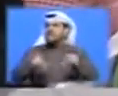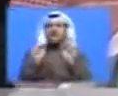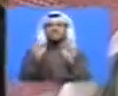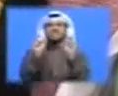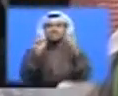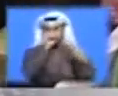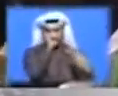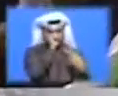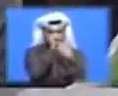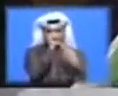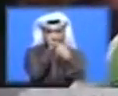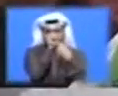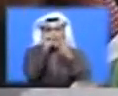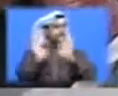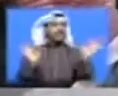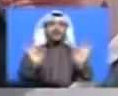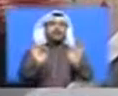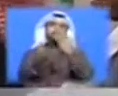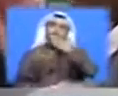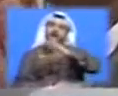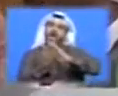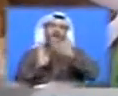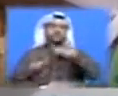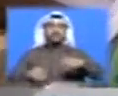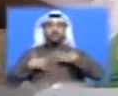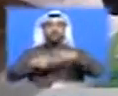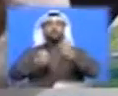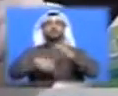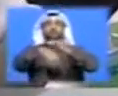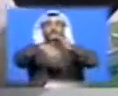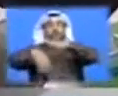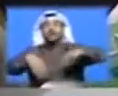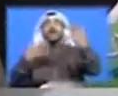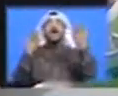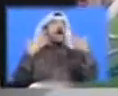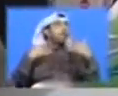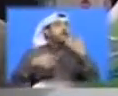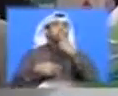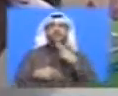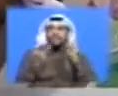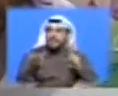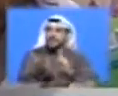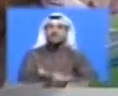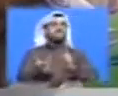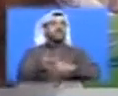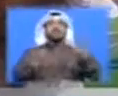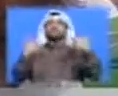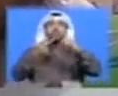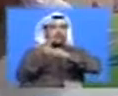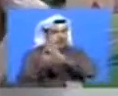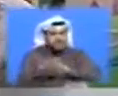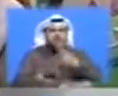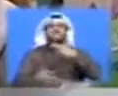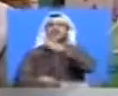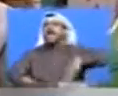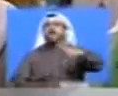الانفلونزا الموسميه. طبعا تحصل بشكل معتاد في مثل هذه المواسم. طبعا